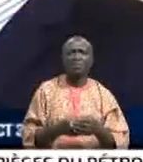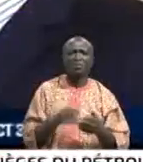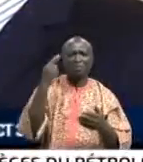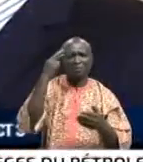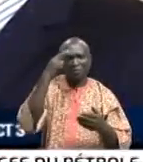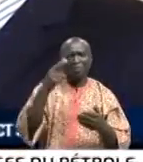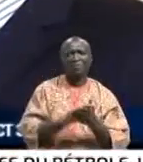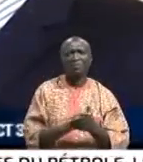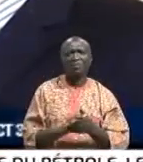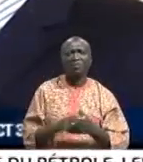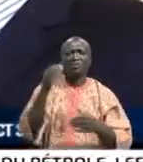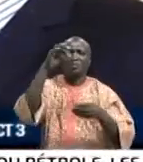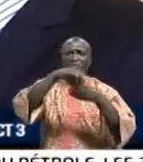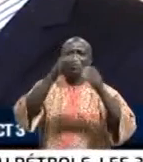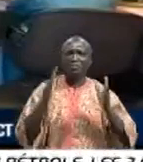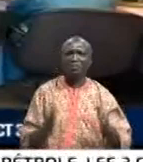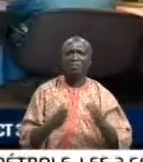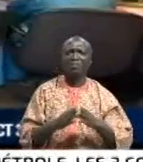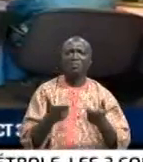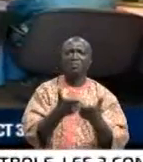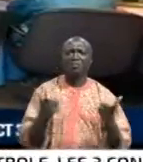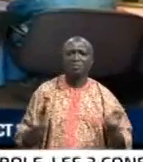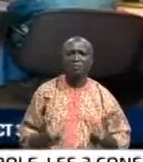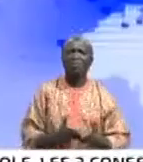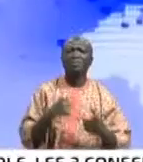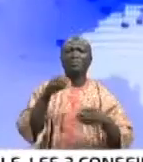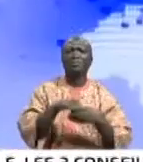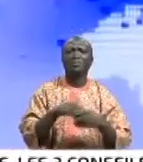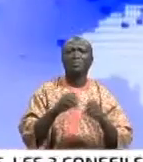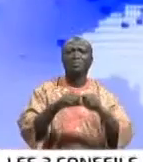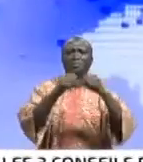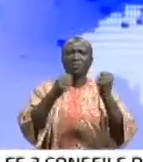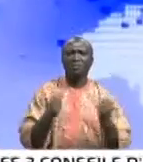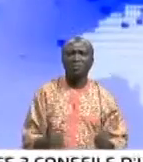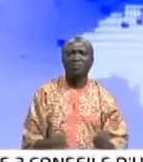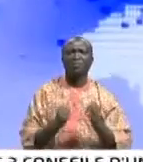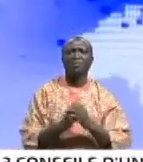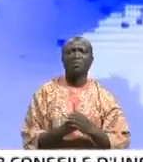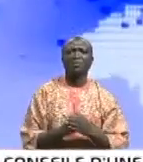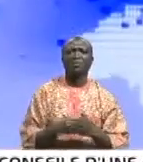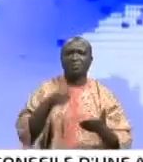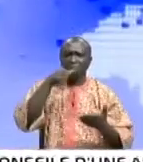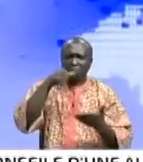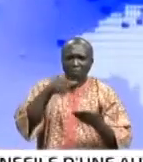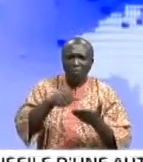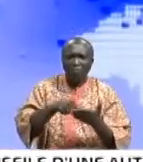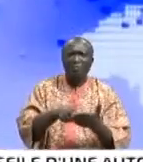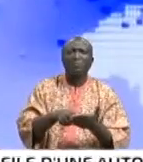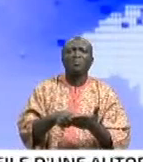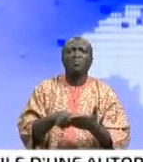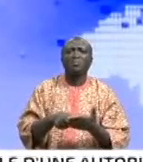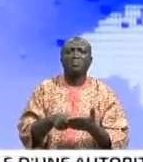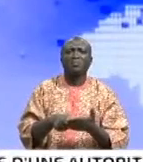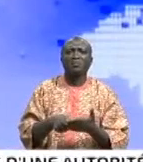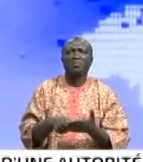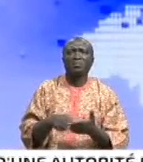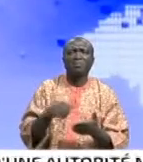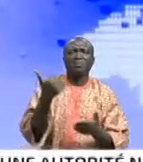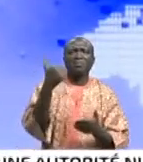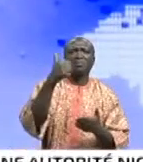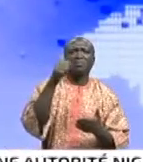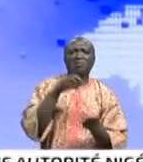de Rio et le cours dans le secteur de la vie centralisation une enveloppe de 10 millions de francs Cfa étaient dégagés pour la